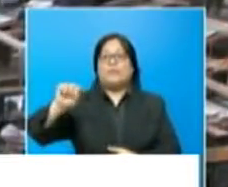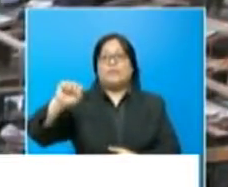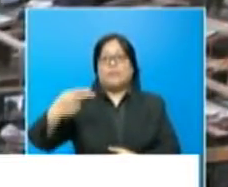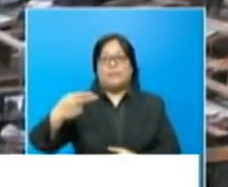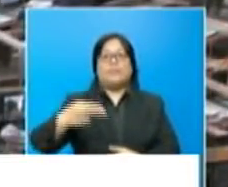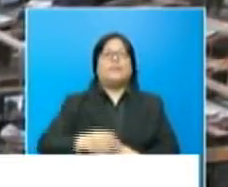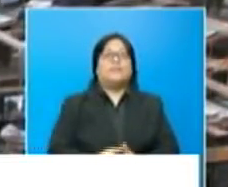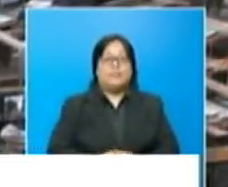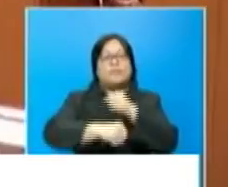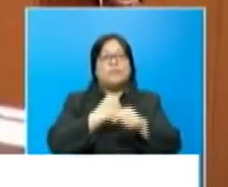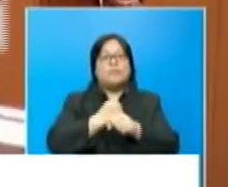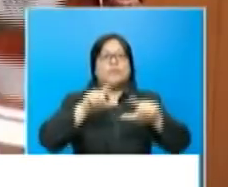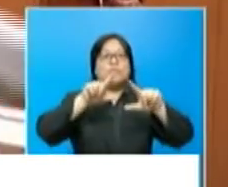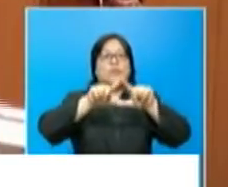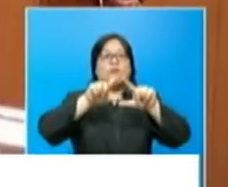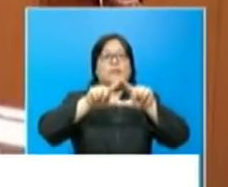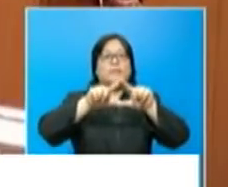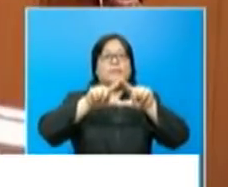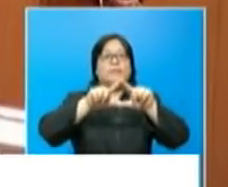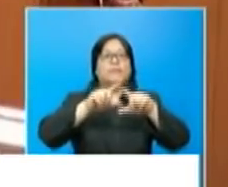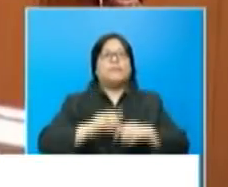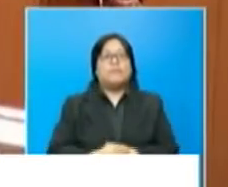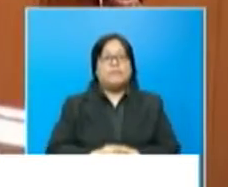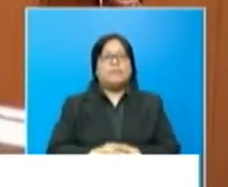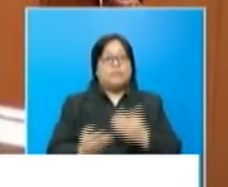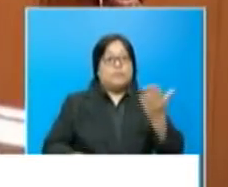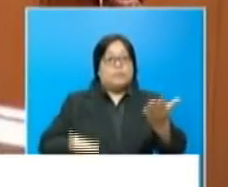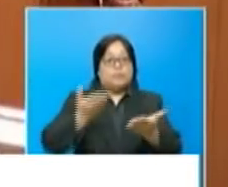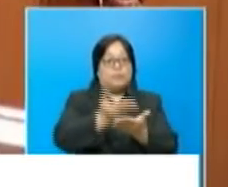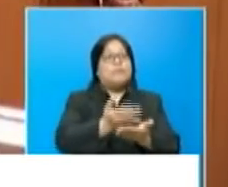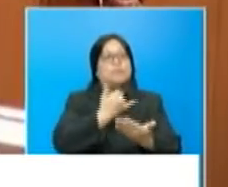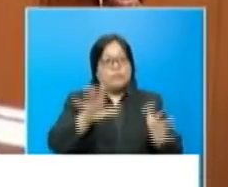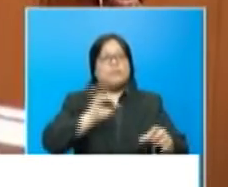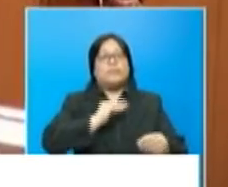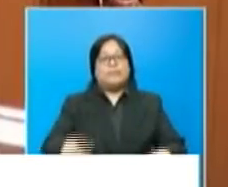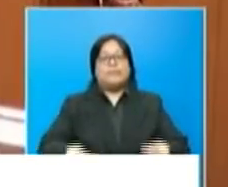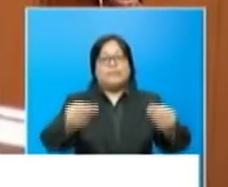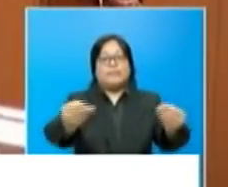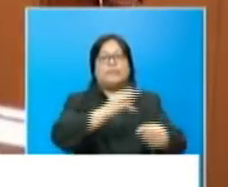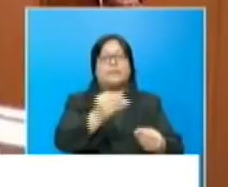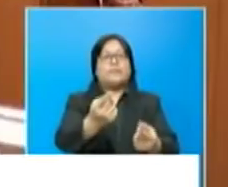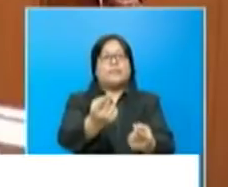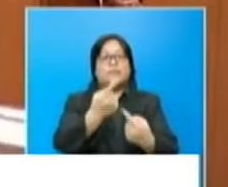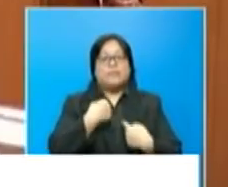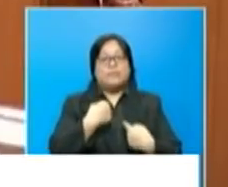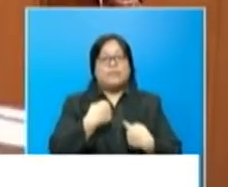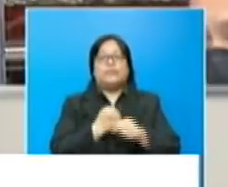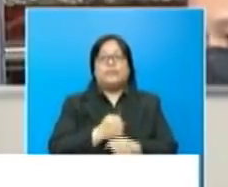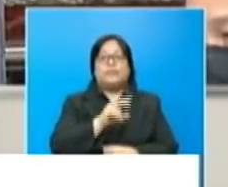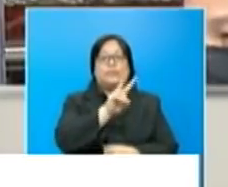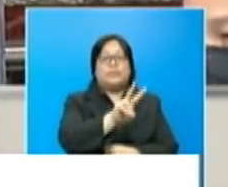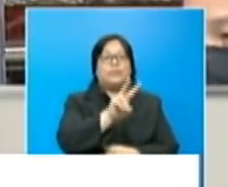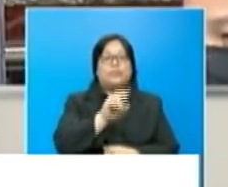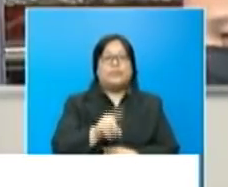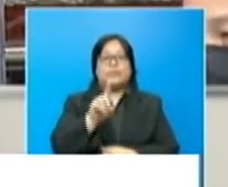juga bersetuju dan juga faham bahawa majoriti mereka di Dewan Rakyat sangat-sangat, di Parlimen sangat-sangat nipis. Dan oleh